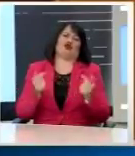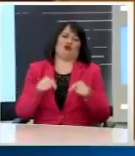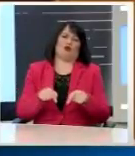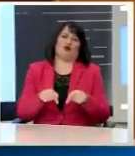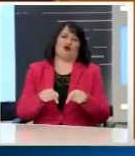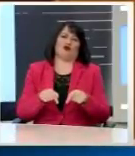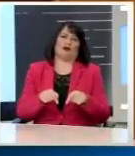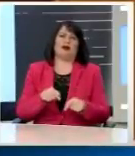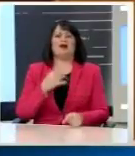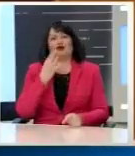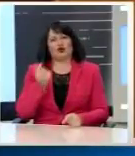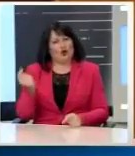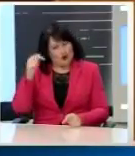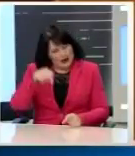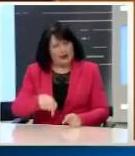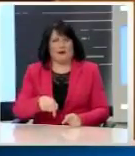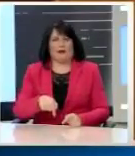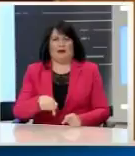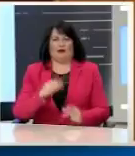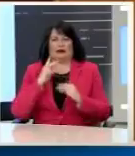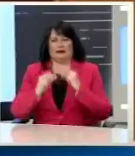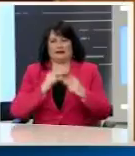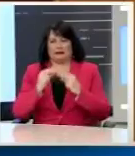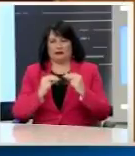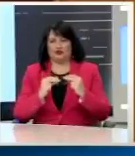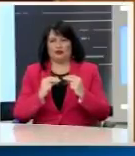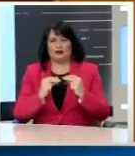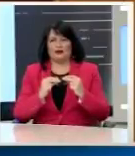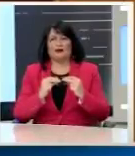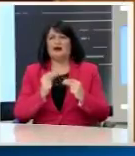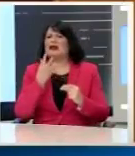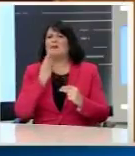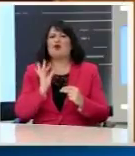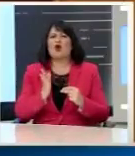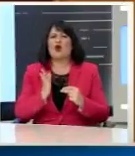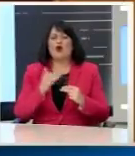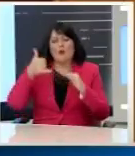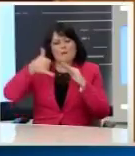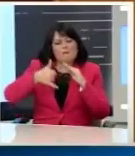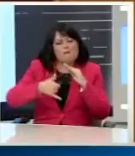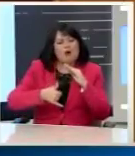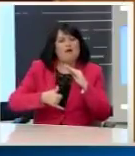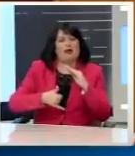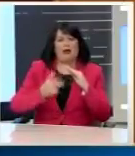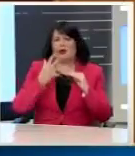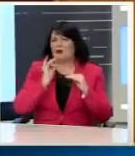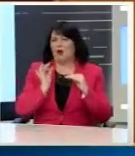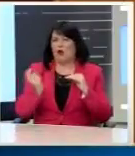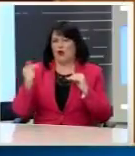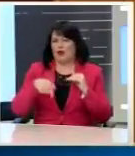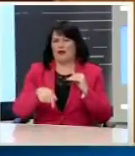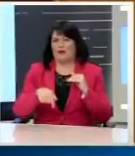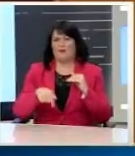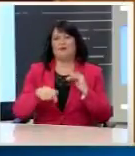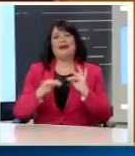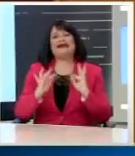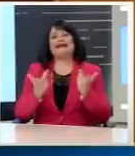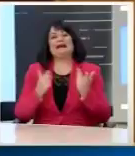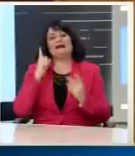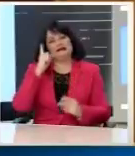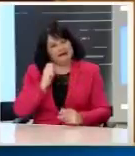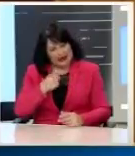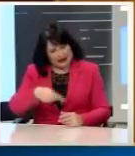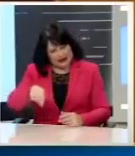λόγος για τον οποίο βρισκόμαστε σήμερα. Η αιτία θα έλεγα ότι είναι ακόμα πιο βαθιά. Η αιτία είναι ότι